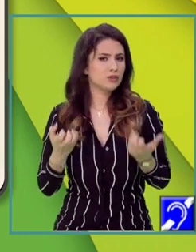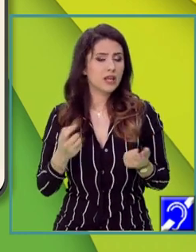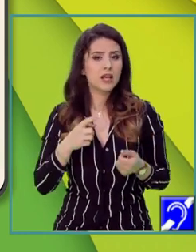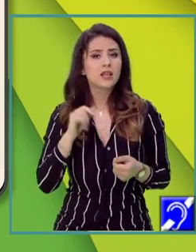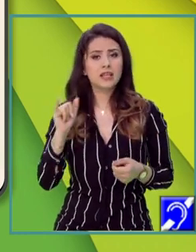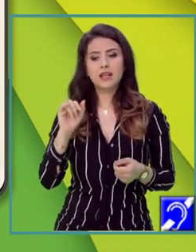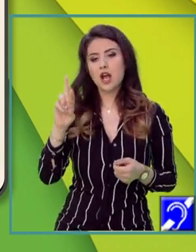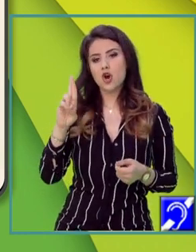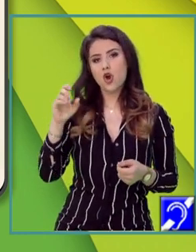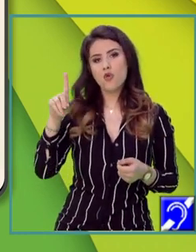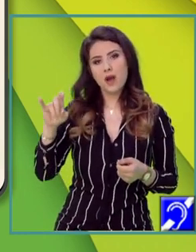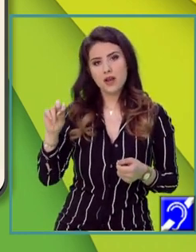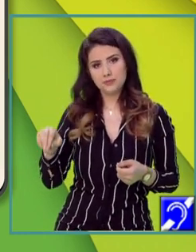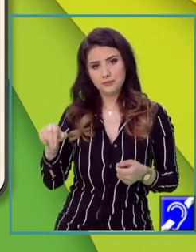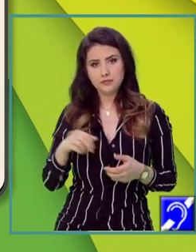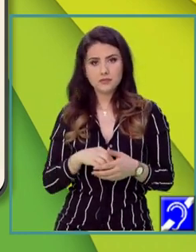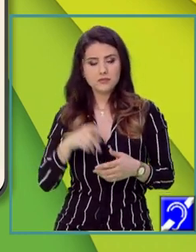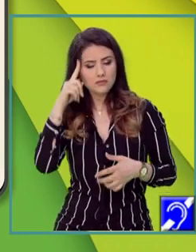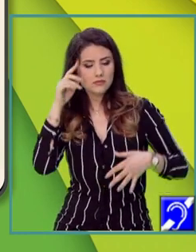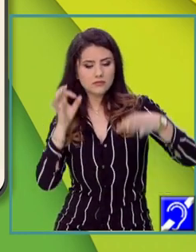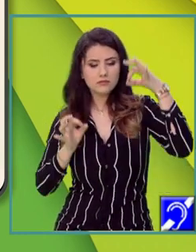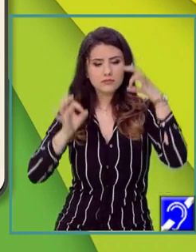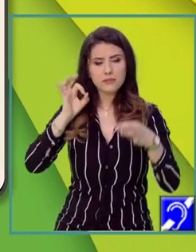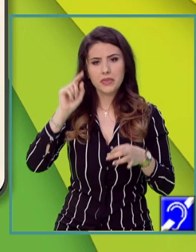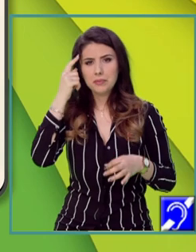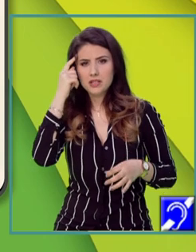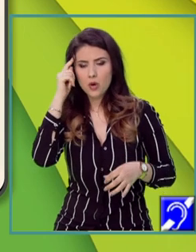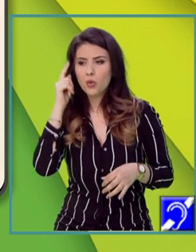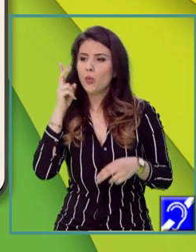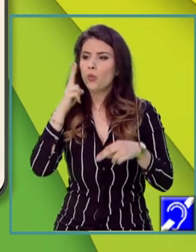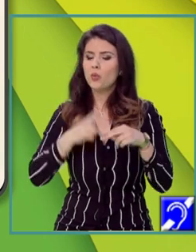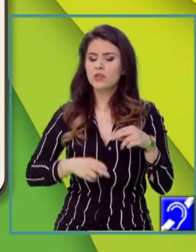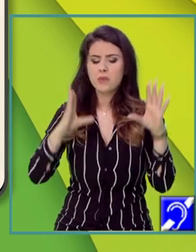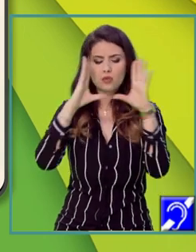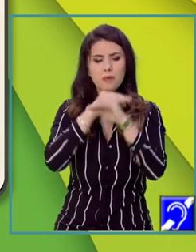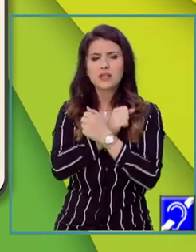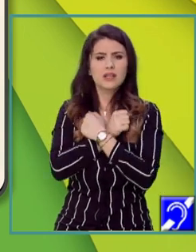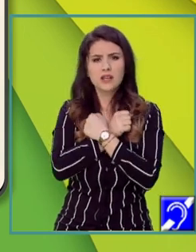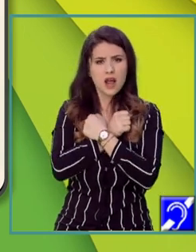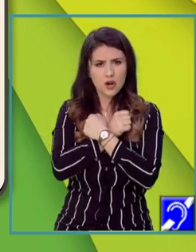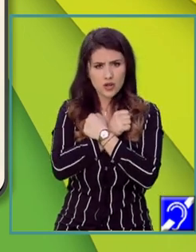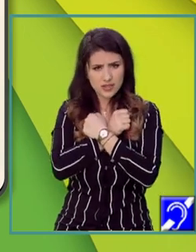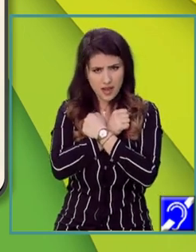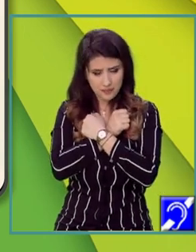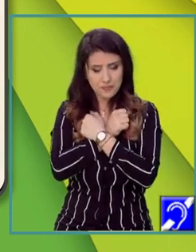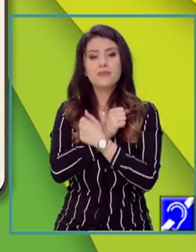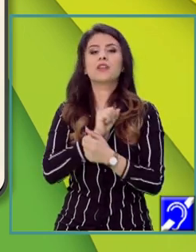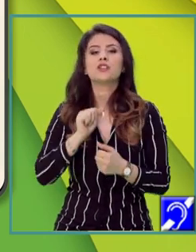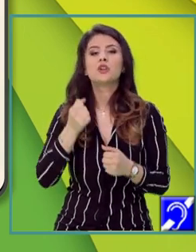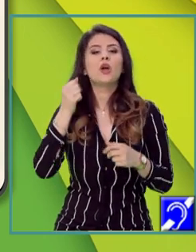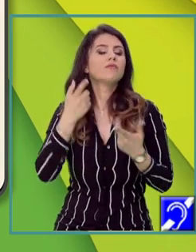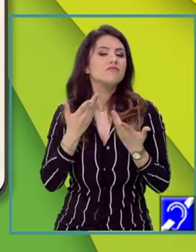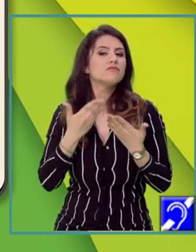romanul realist de analiză psihologică Ultima noapte de dragoste întâia noapte de război de Camil Petrescu mai precisă